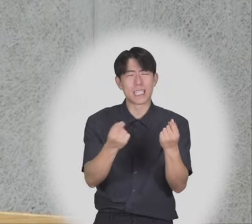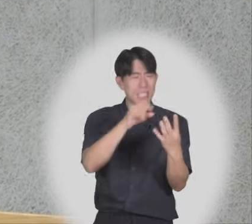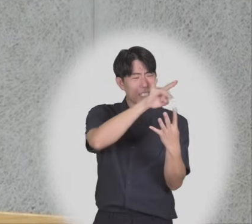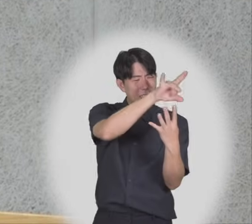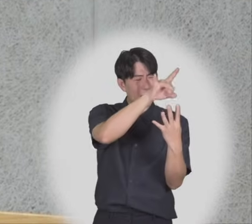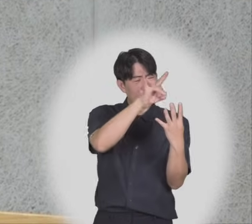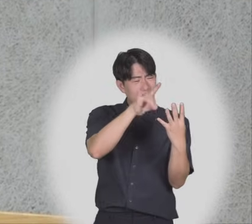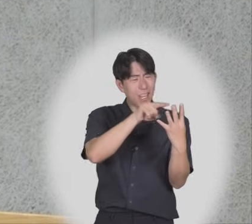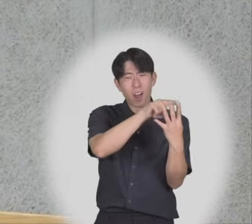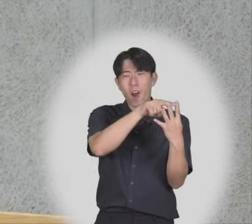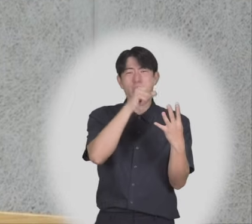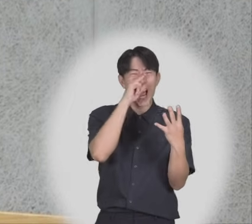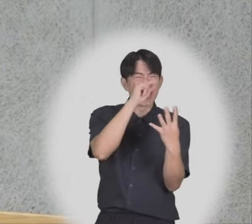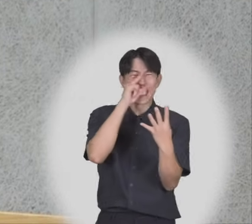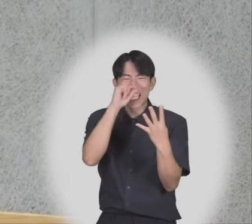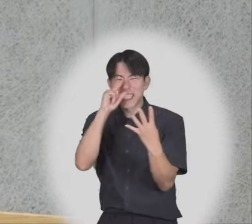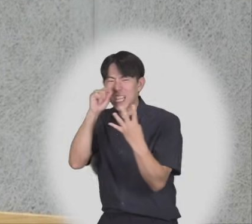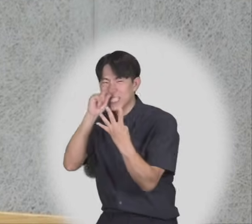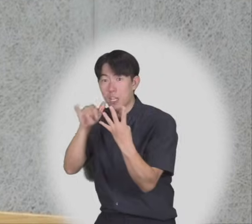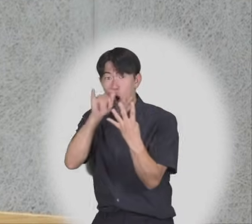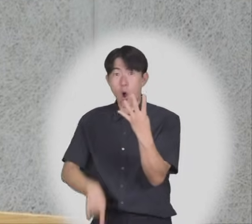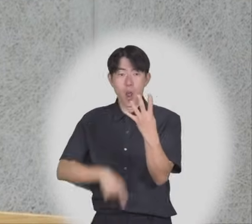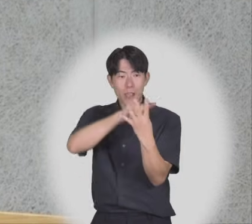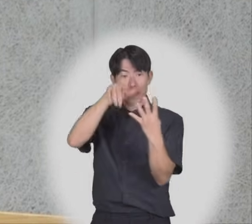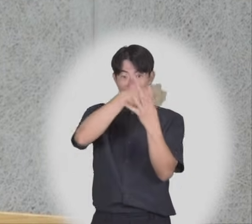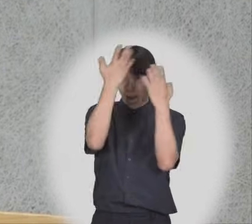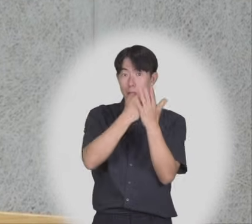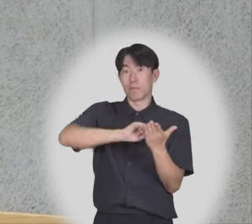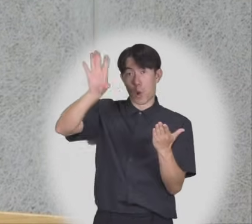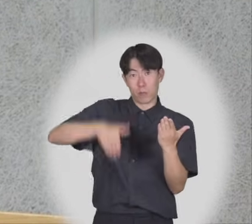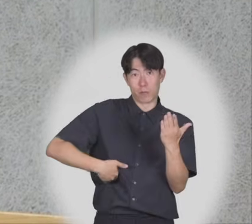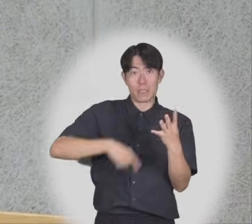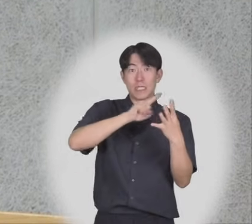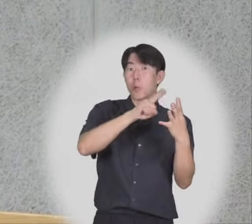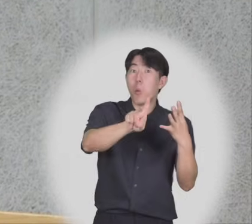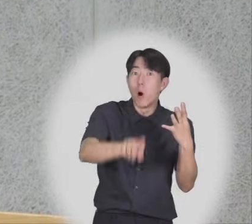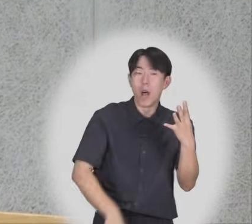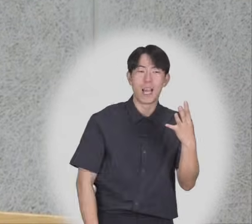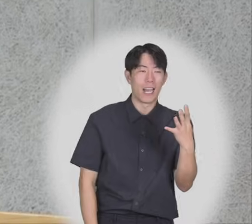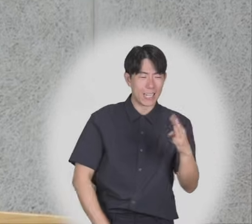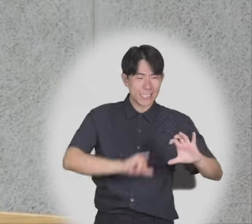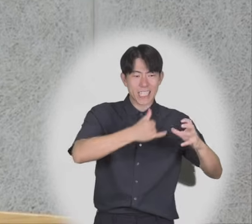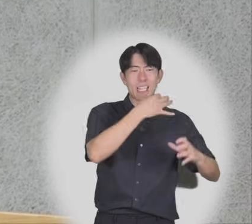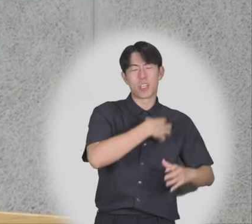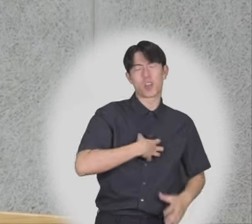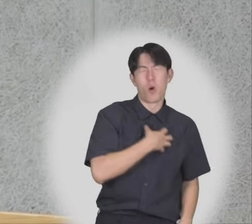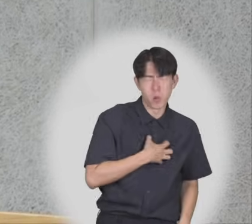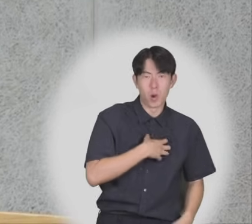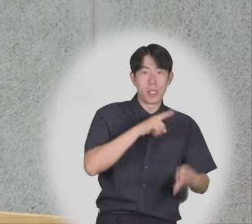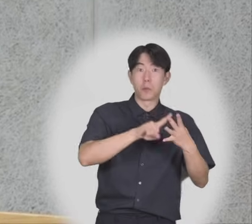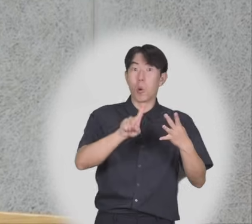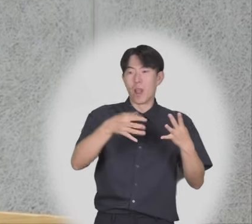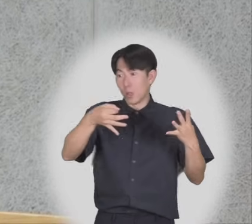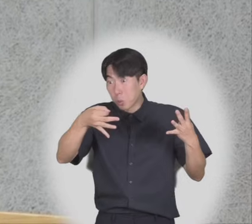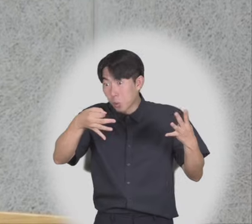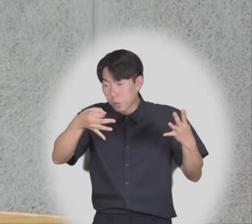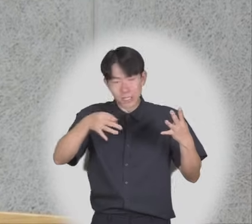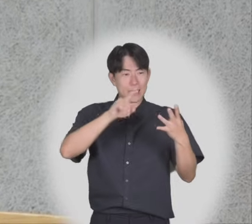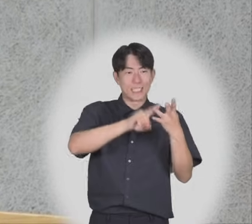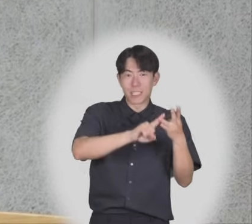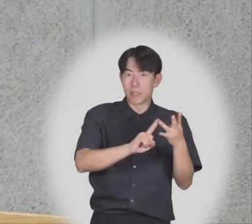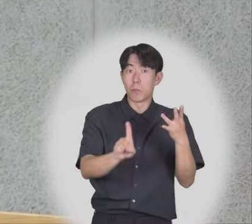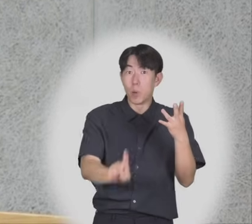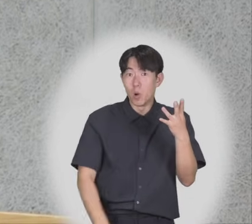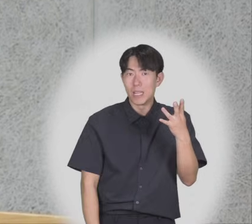돼요. 첫째는 뭐였죠? 세상의 염려. 두 번째는 재물의 유혹. 세 번째는 세상의